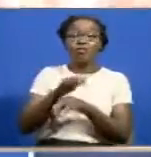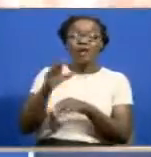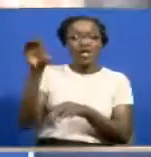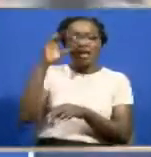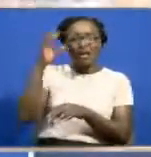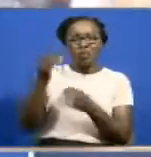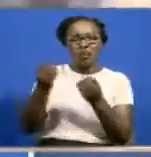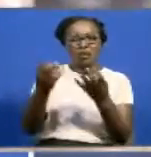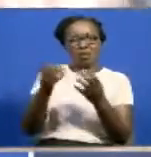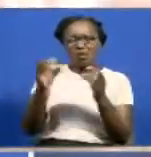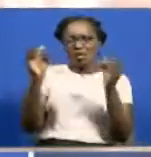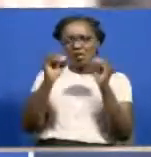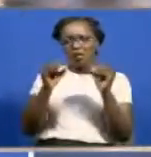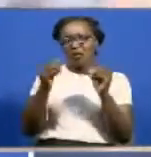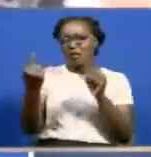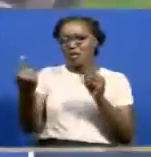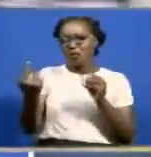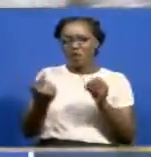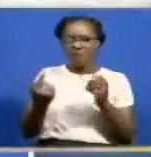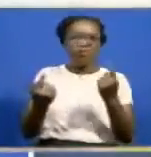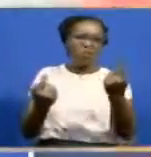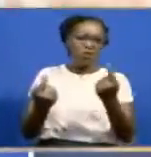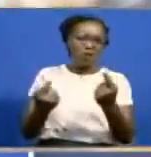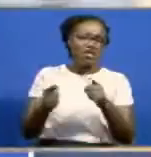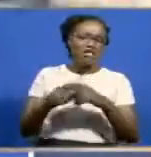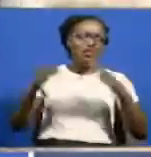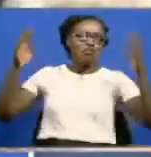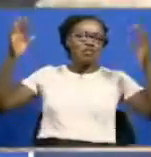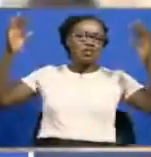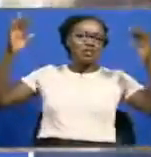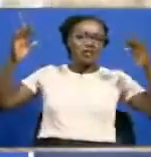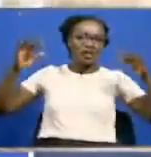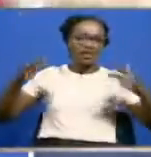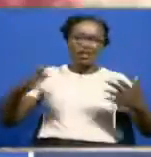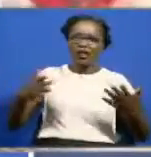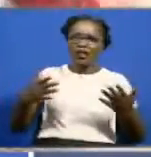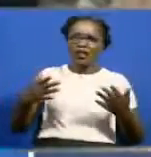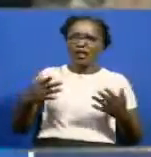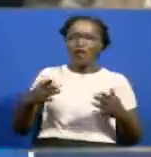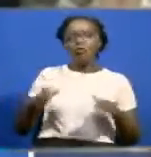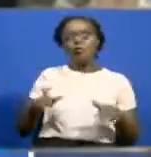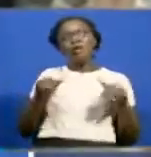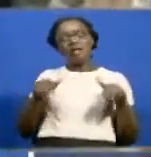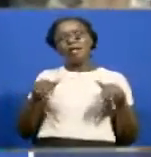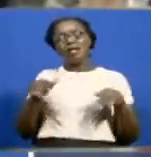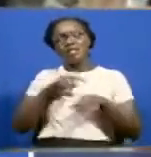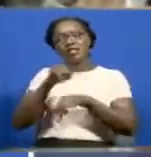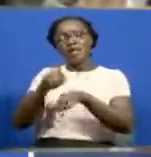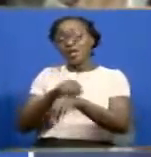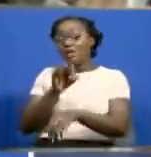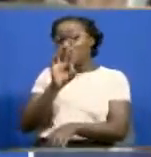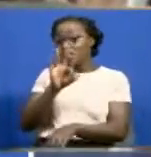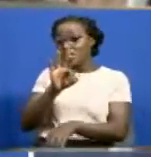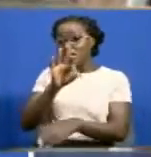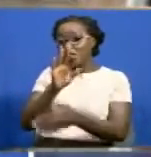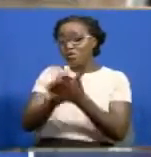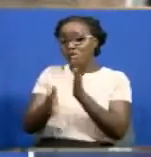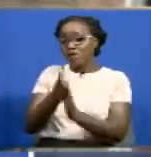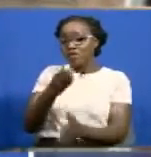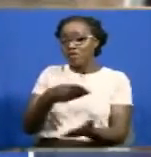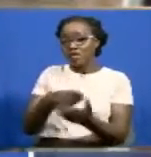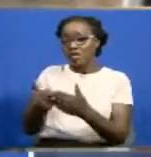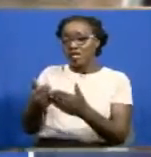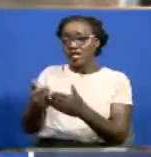wengi. Wanakuja moja moja kama mfua. One. Unaweza kaa hata masaa 3 bila kuuza. Masaibu yake yakiwiana na yale